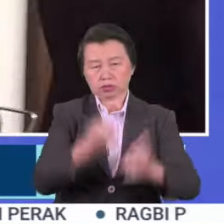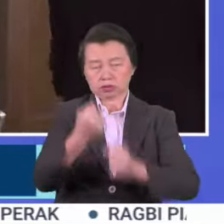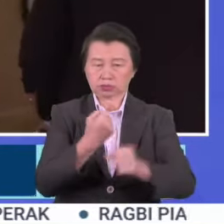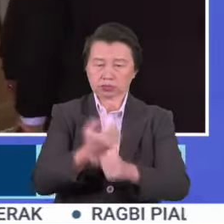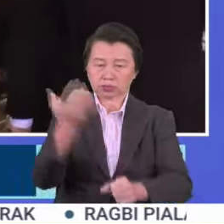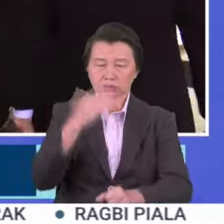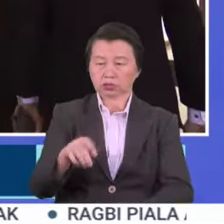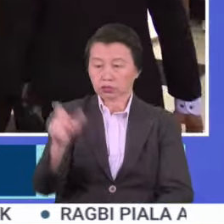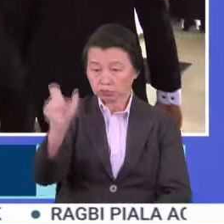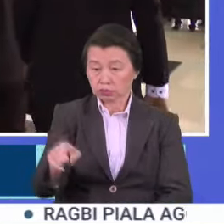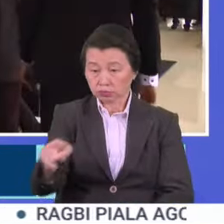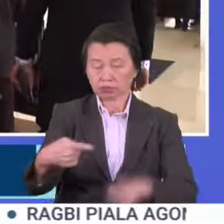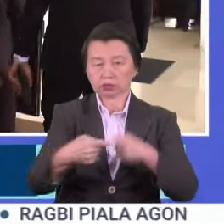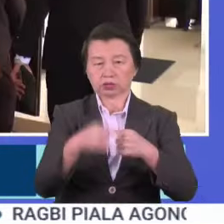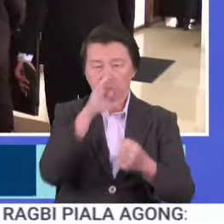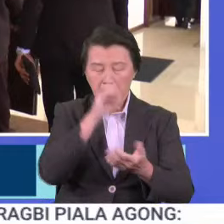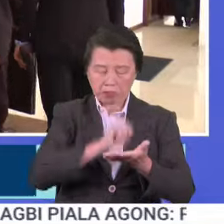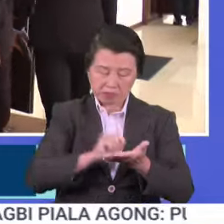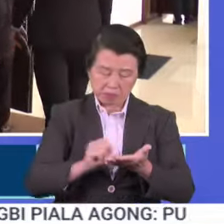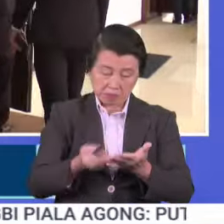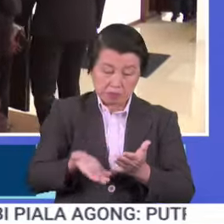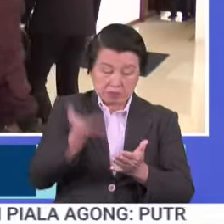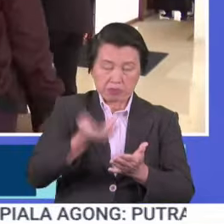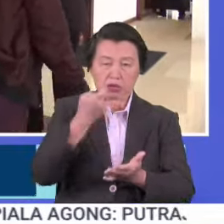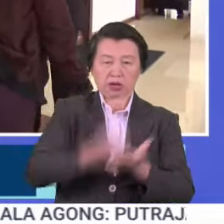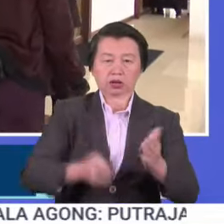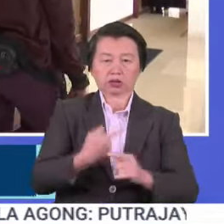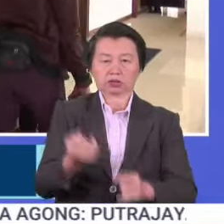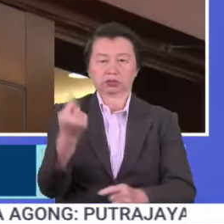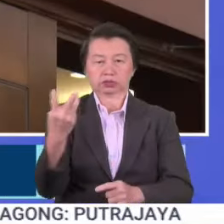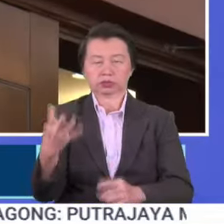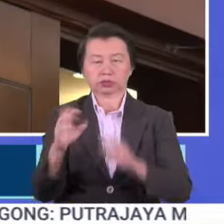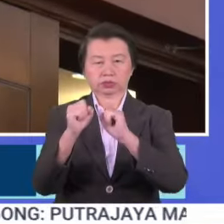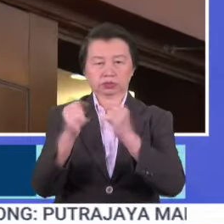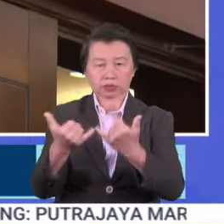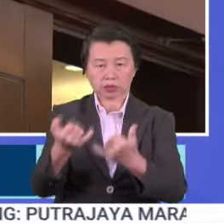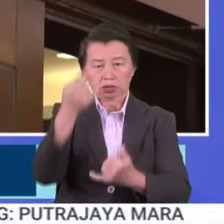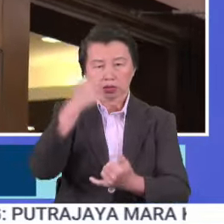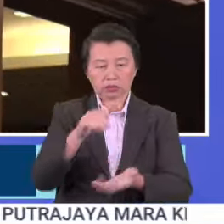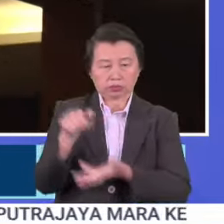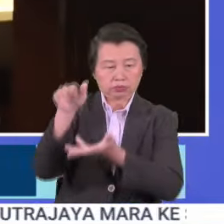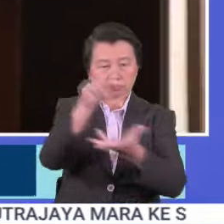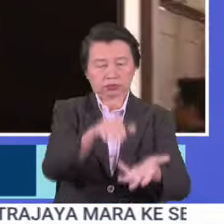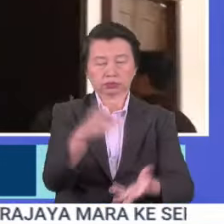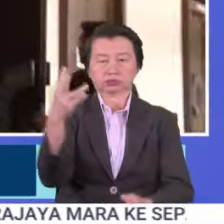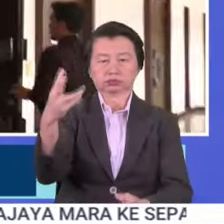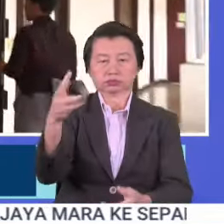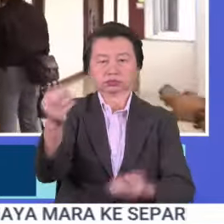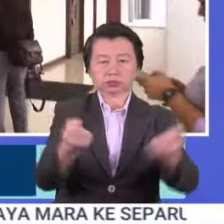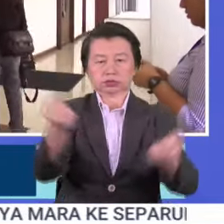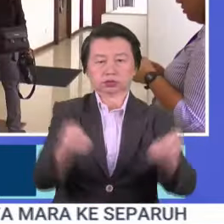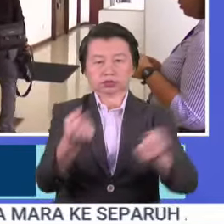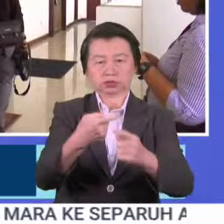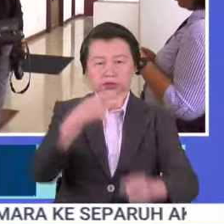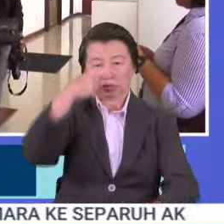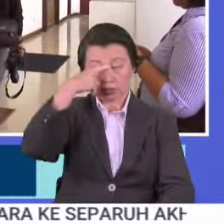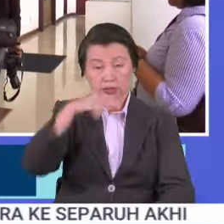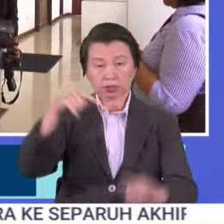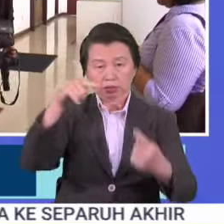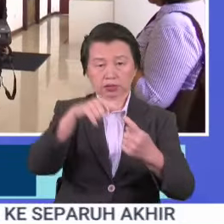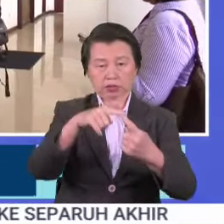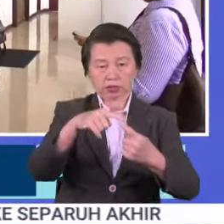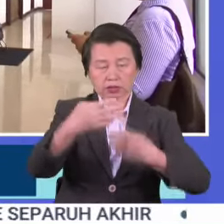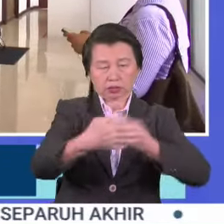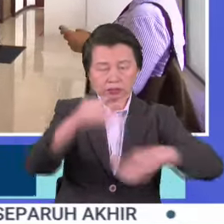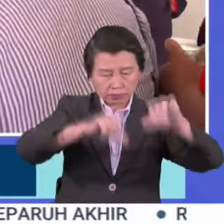lepas. Tertuduh didakwa memalsukan dokumen sebut harga daripada beberapa syarikat bagi pembekalan 16 kereta dari Thailand ke makmal